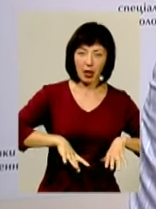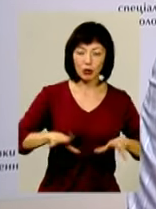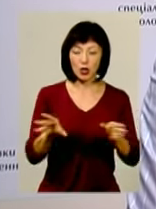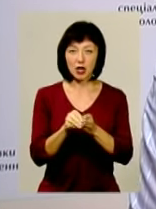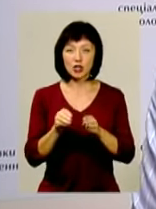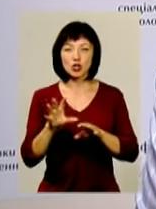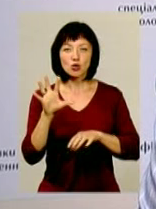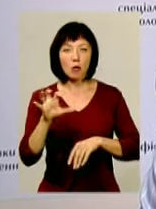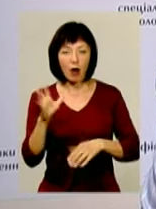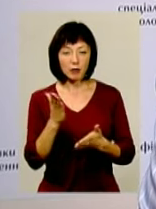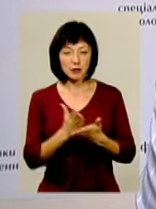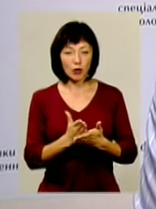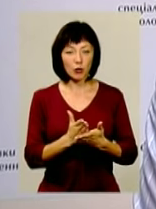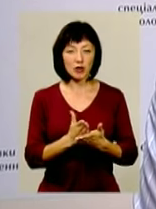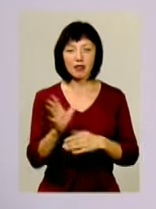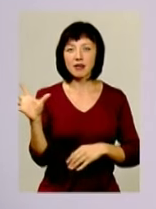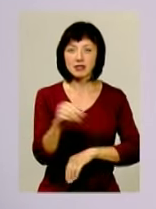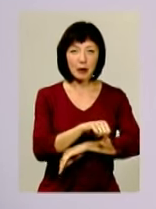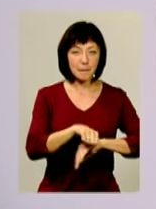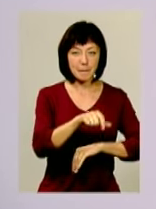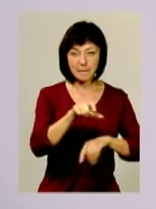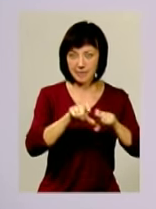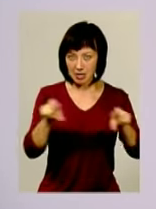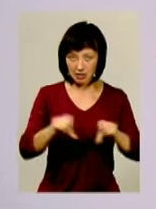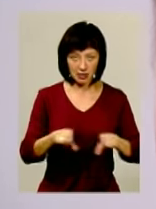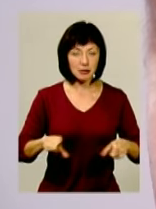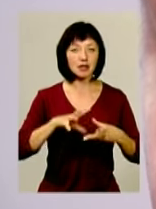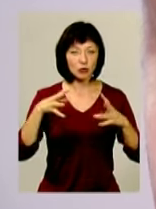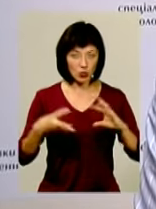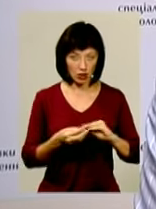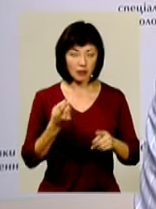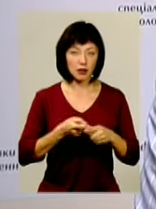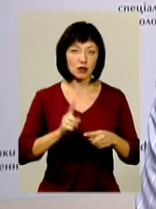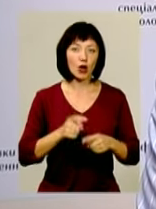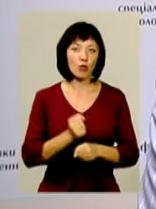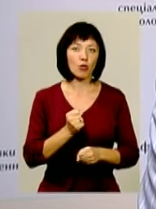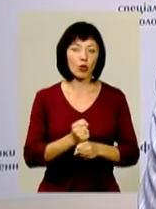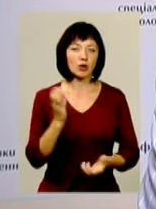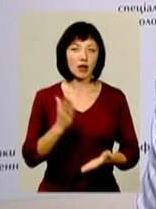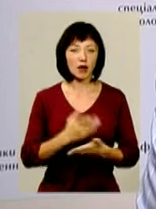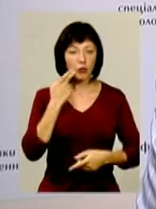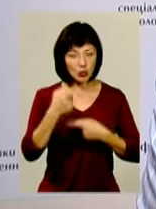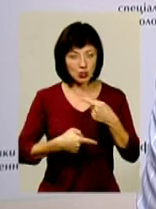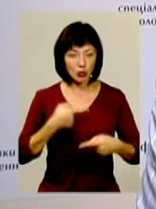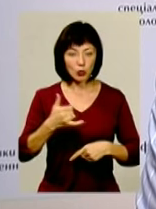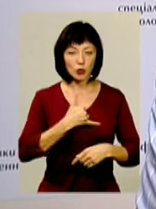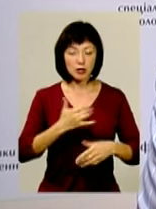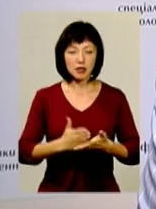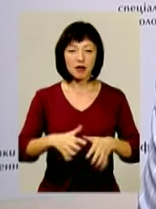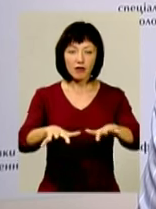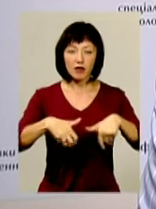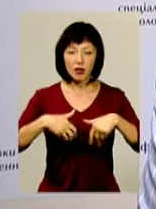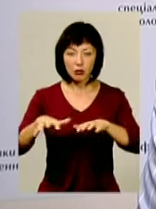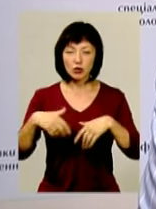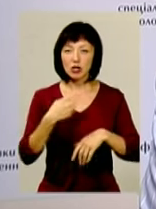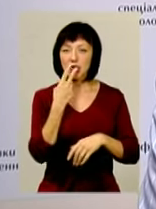які знаходяться на всіх митницях. Ця робота є результативною. Постійно в нас є вилучення і